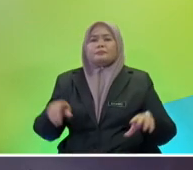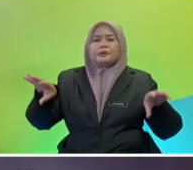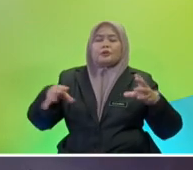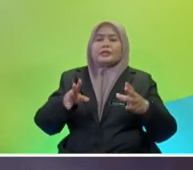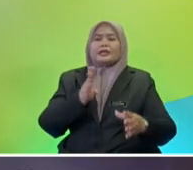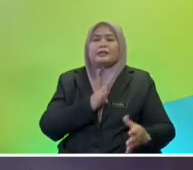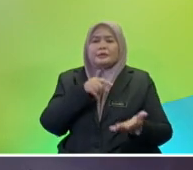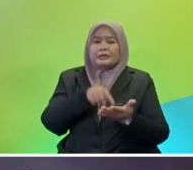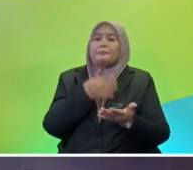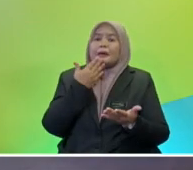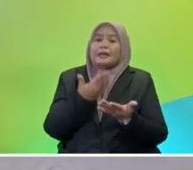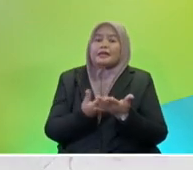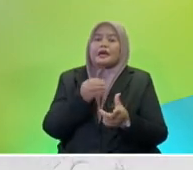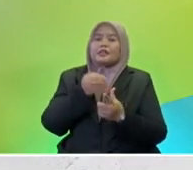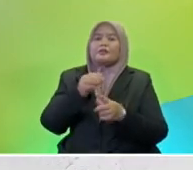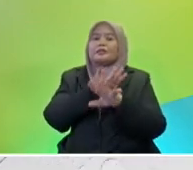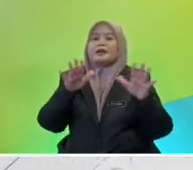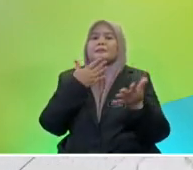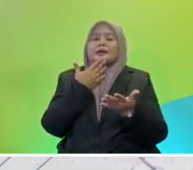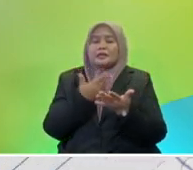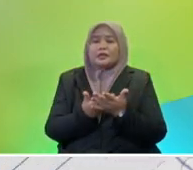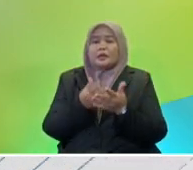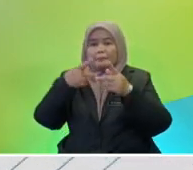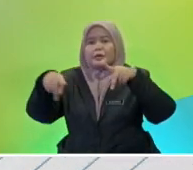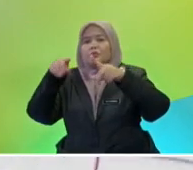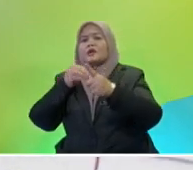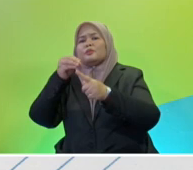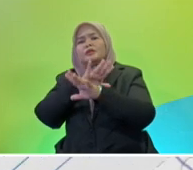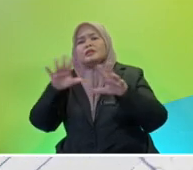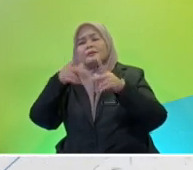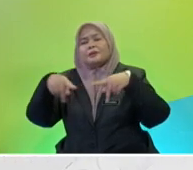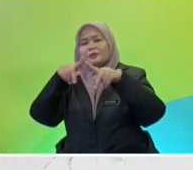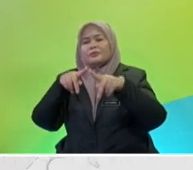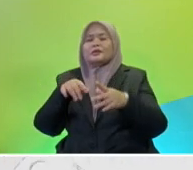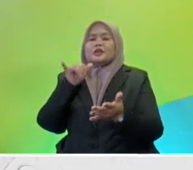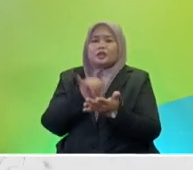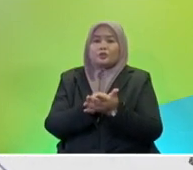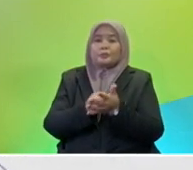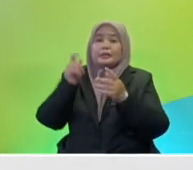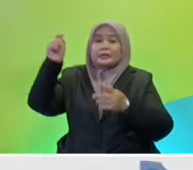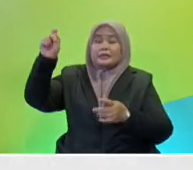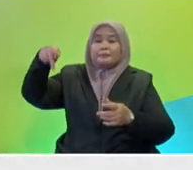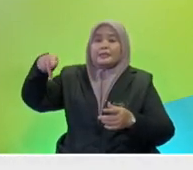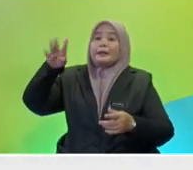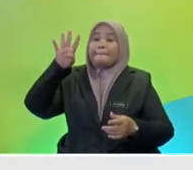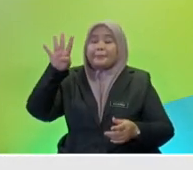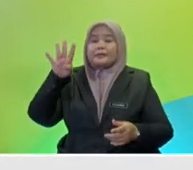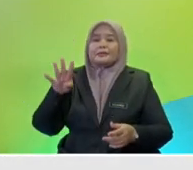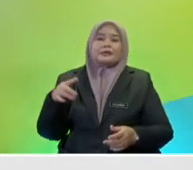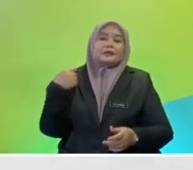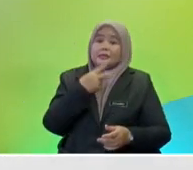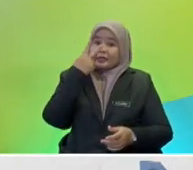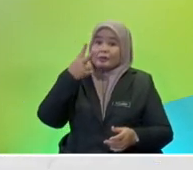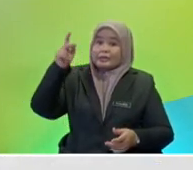adab ini baik ataupun tidak baik perlu ataupun tidak perlu jadi itu adalah tahap penguasaan yang keempat kita